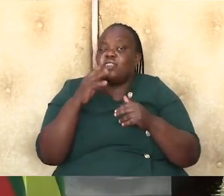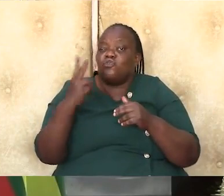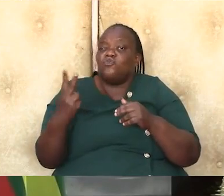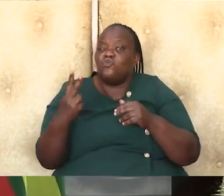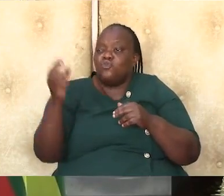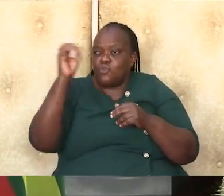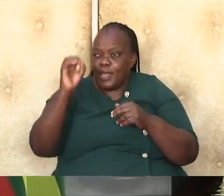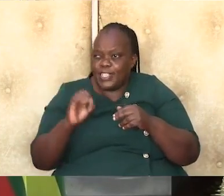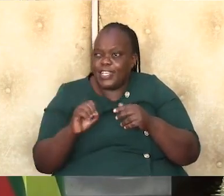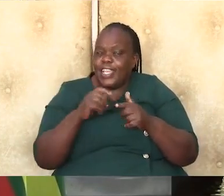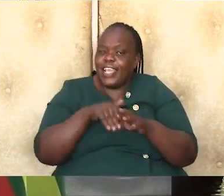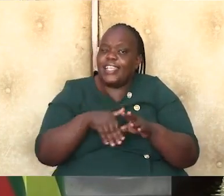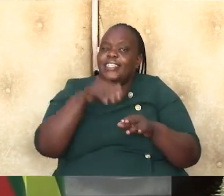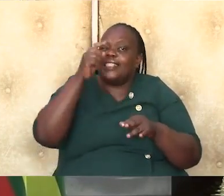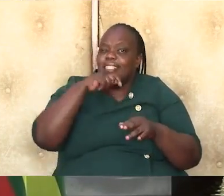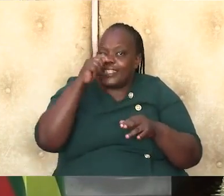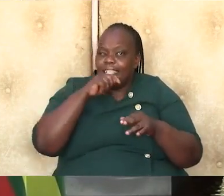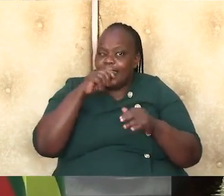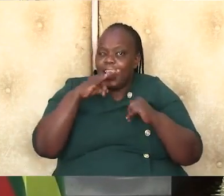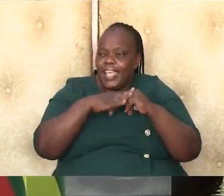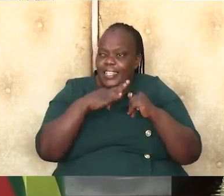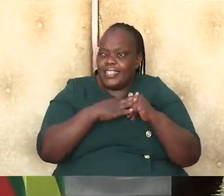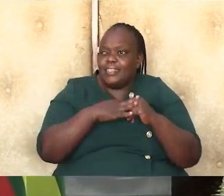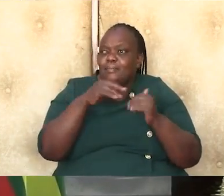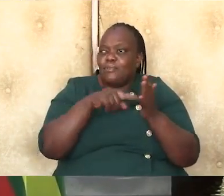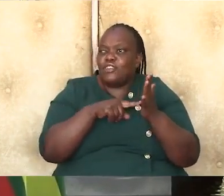9.42, na kule Tanzania asilimia